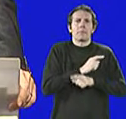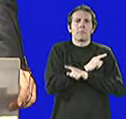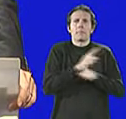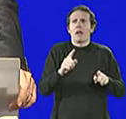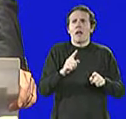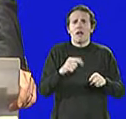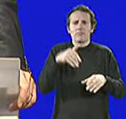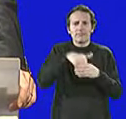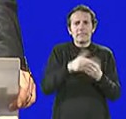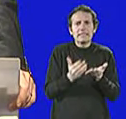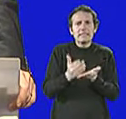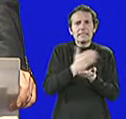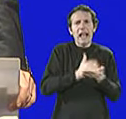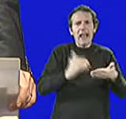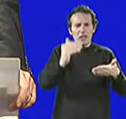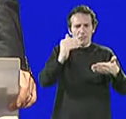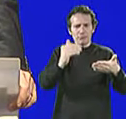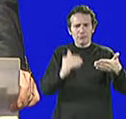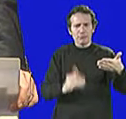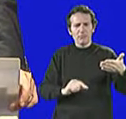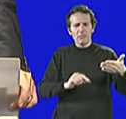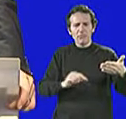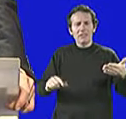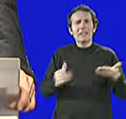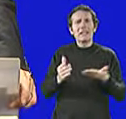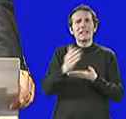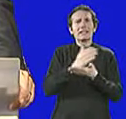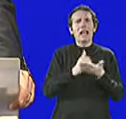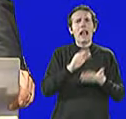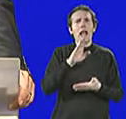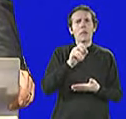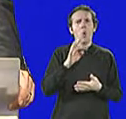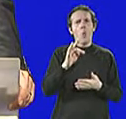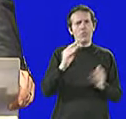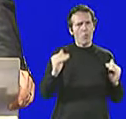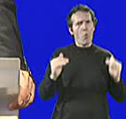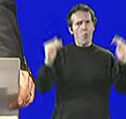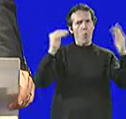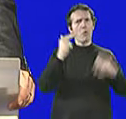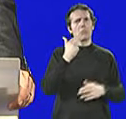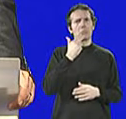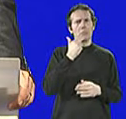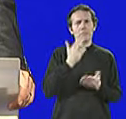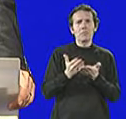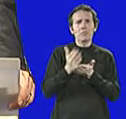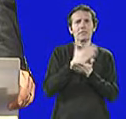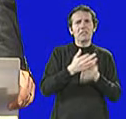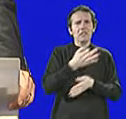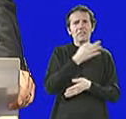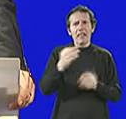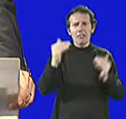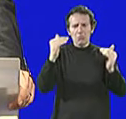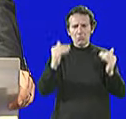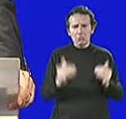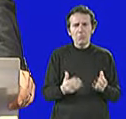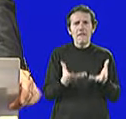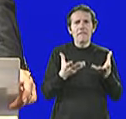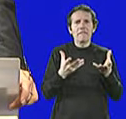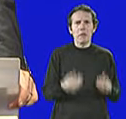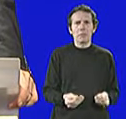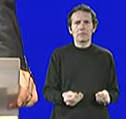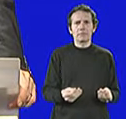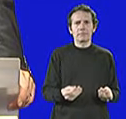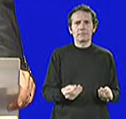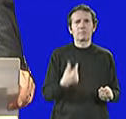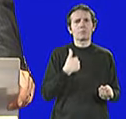leur feuille de paye, le salaire brut soit élevé et le salaire net trop faible, que je